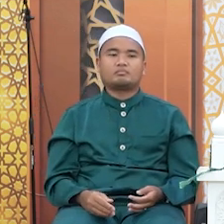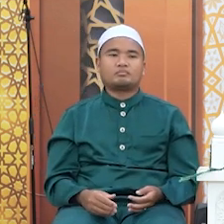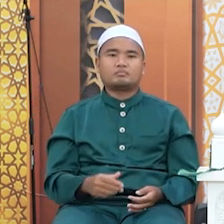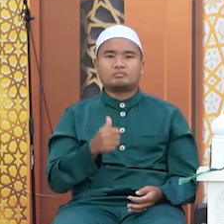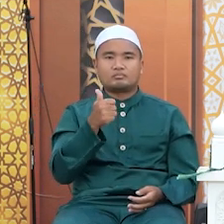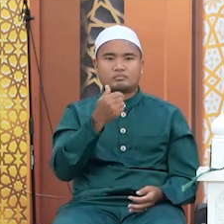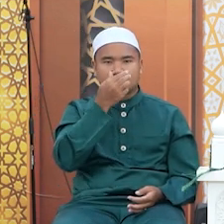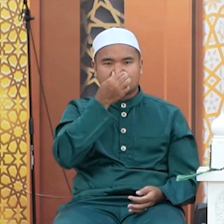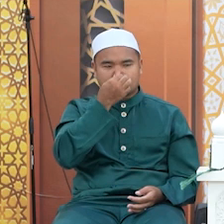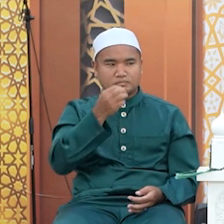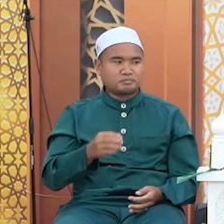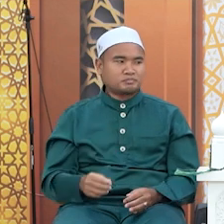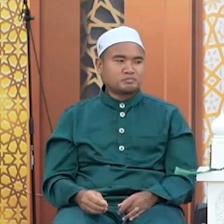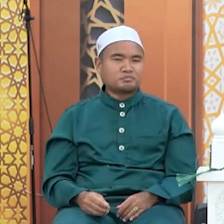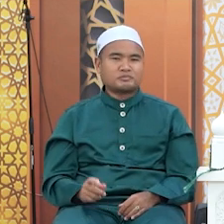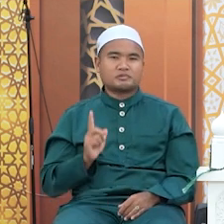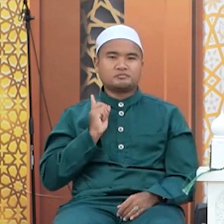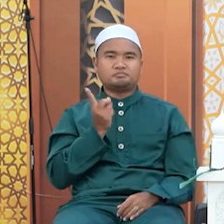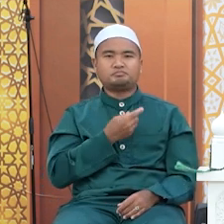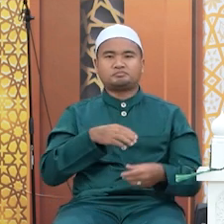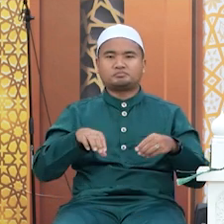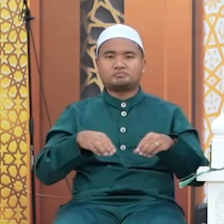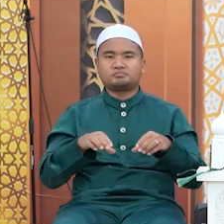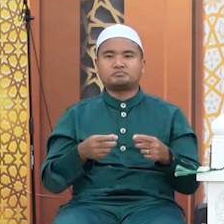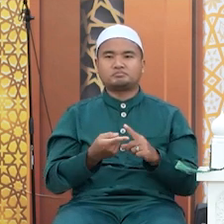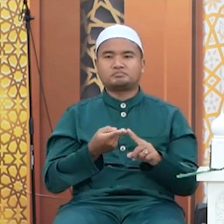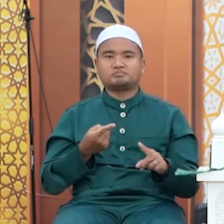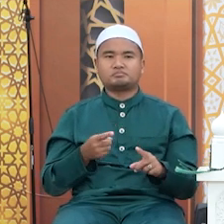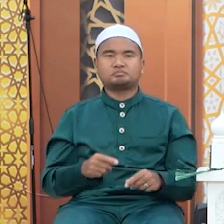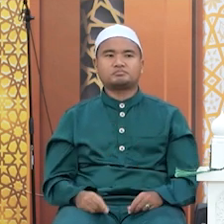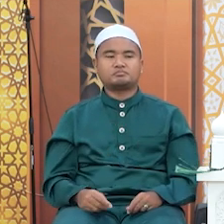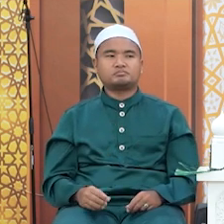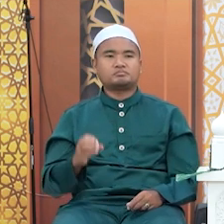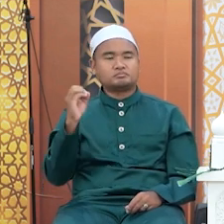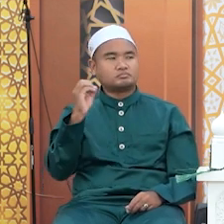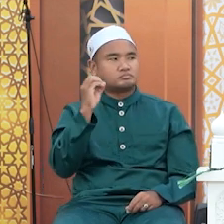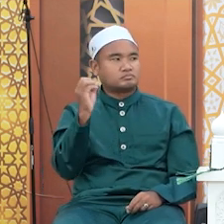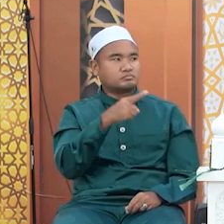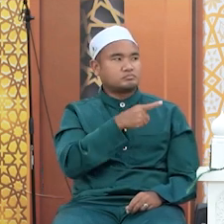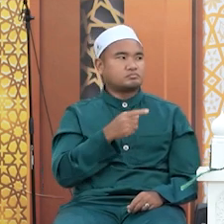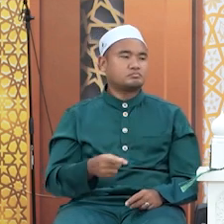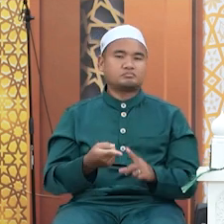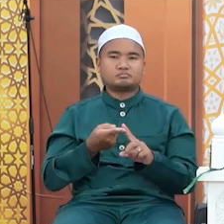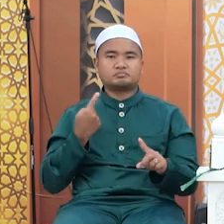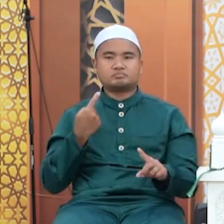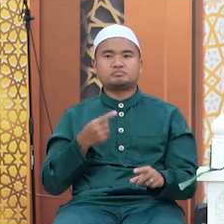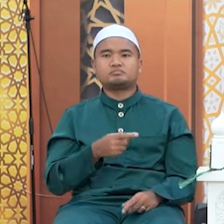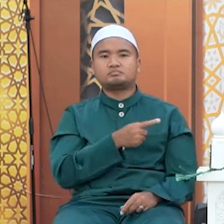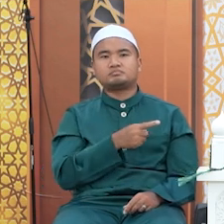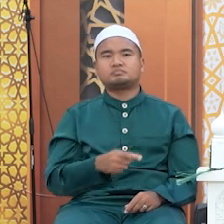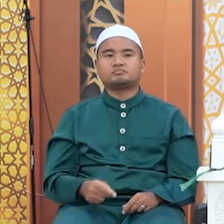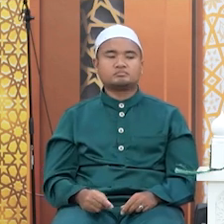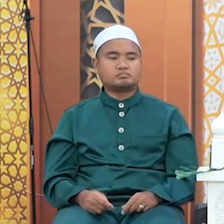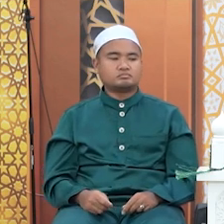daripada Ibnu Qudamah Al-Maqdisi, namanya Fathul Ali fi Tarjamati Mukhtasar Siratin Nabi. Jadi buku ni